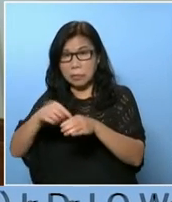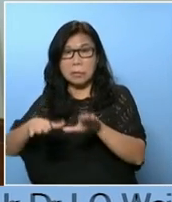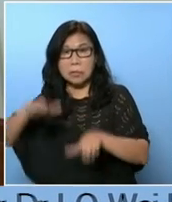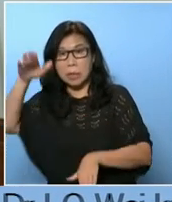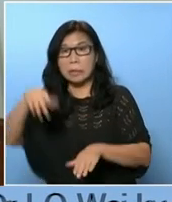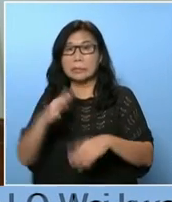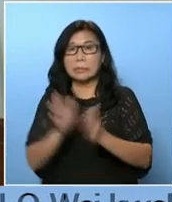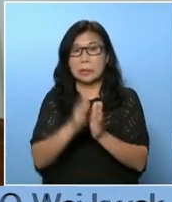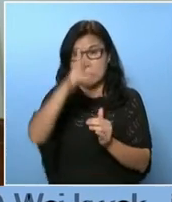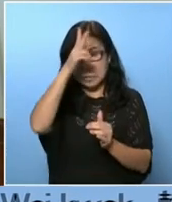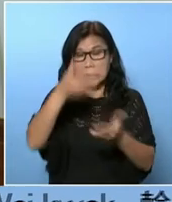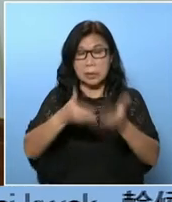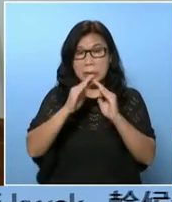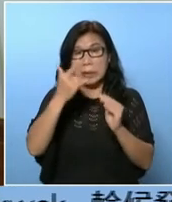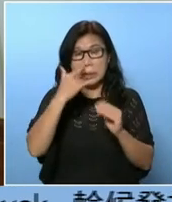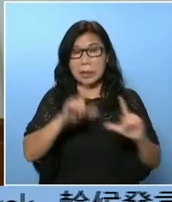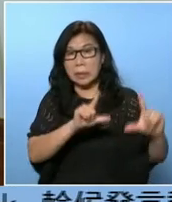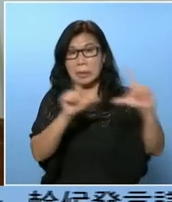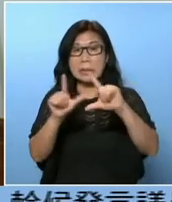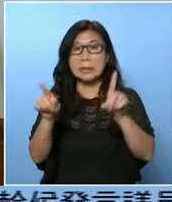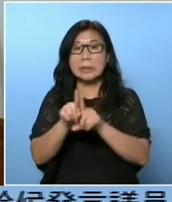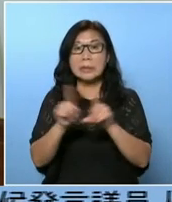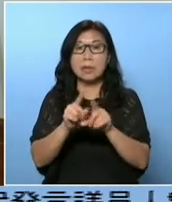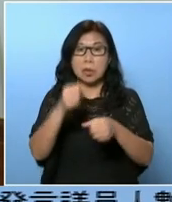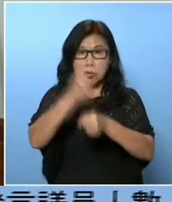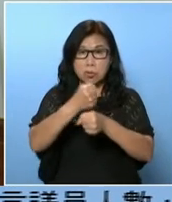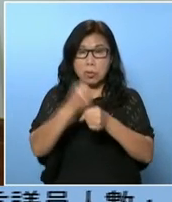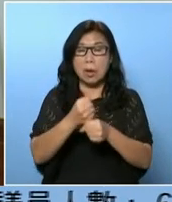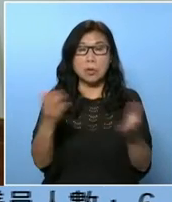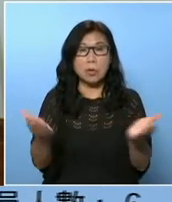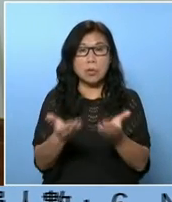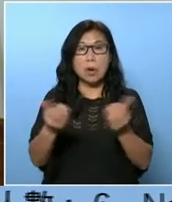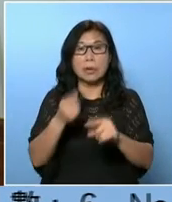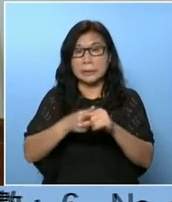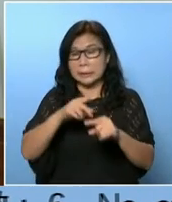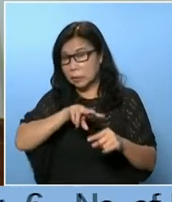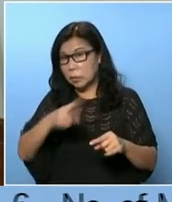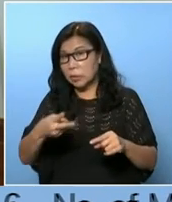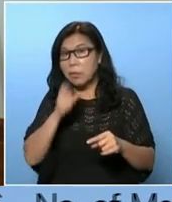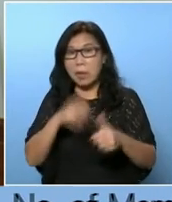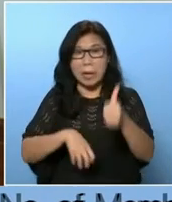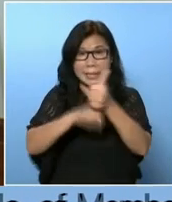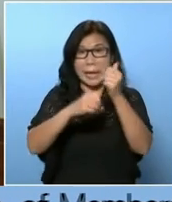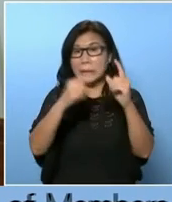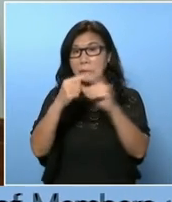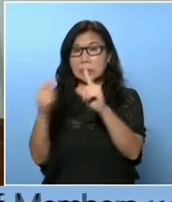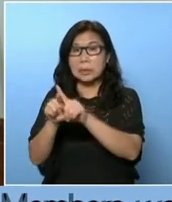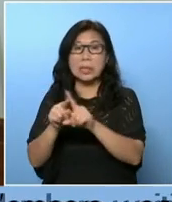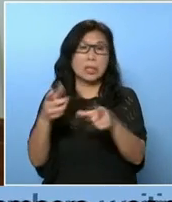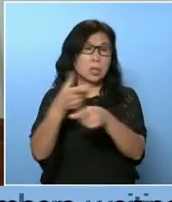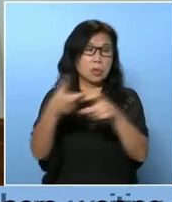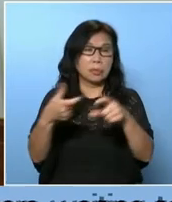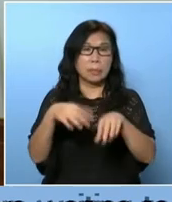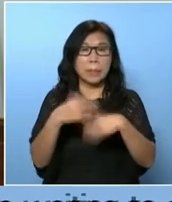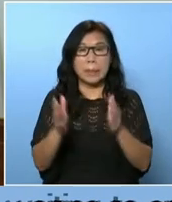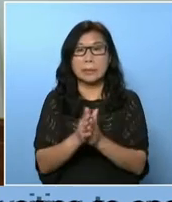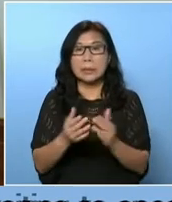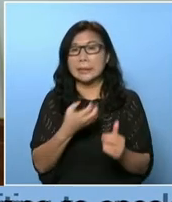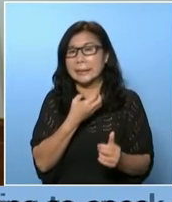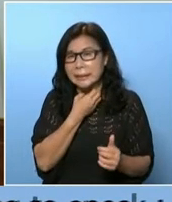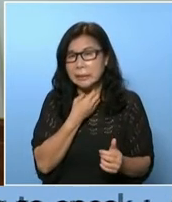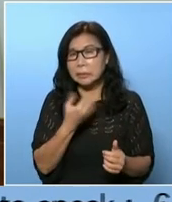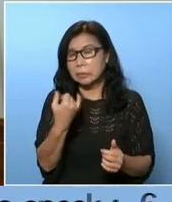建議政府設立生活工資指標，鼓勵市場改善基層市民工資捉